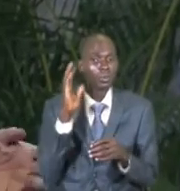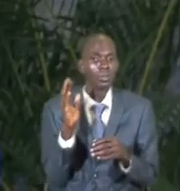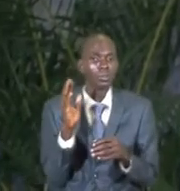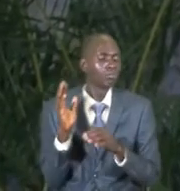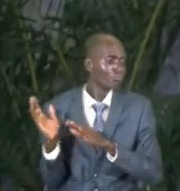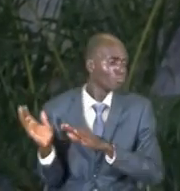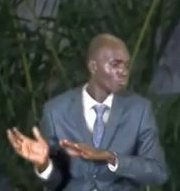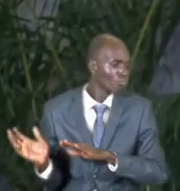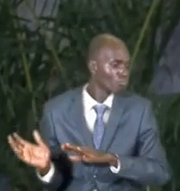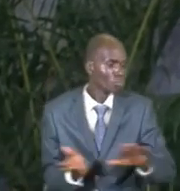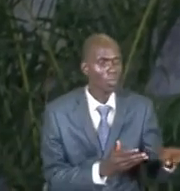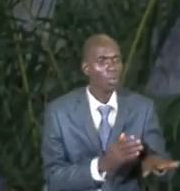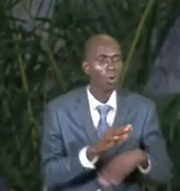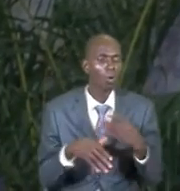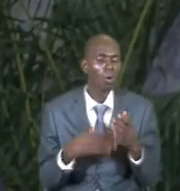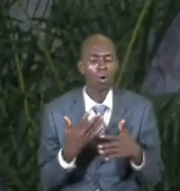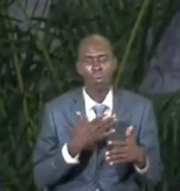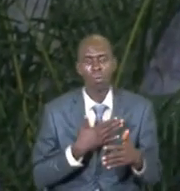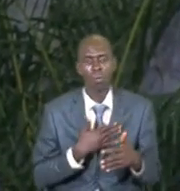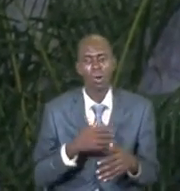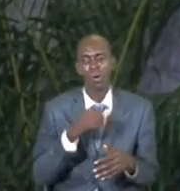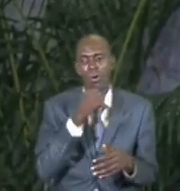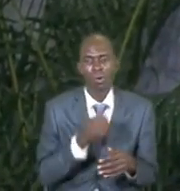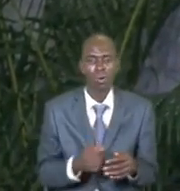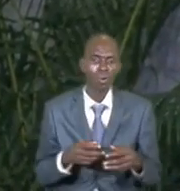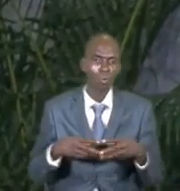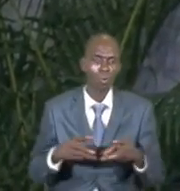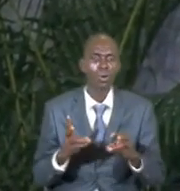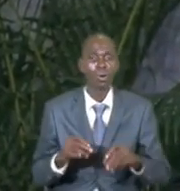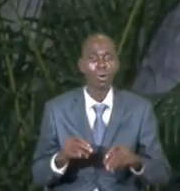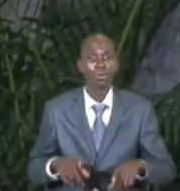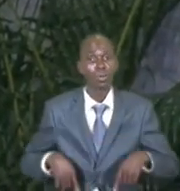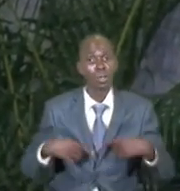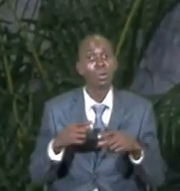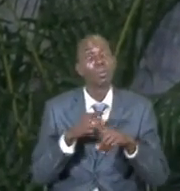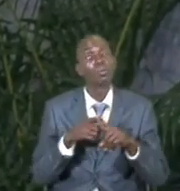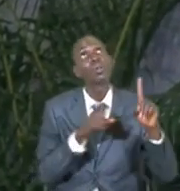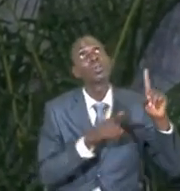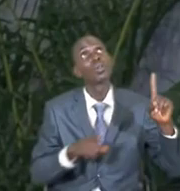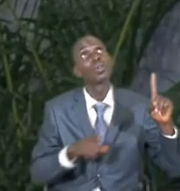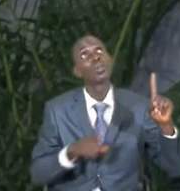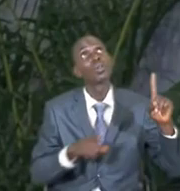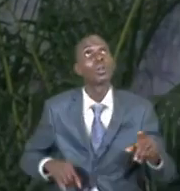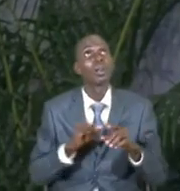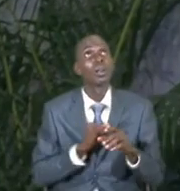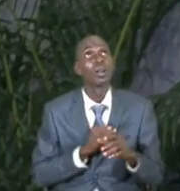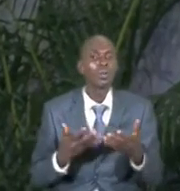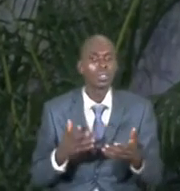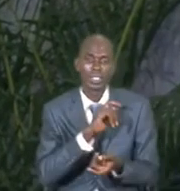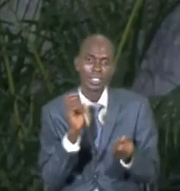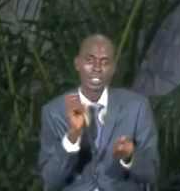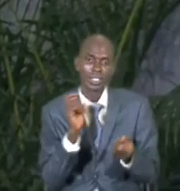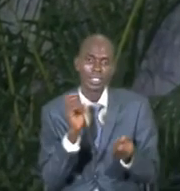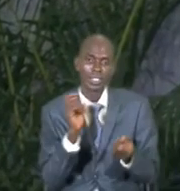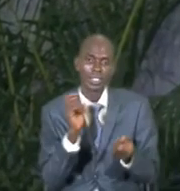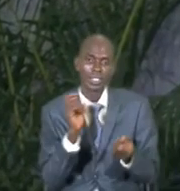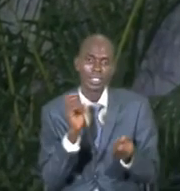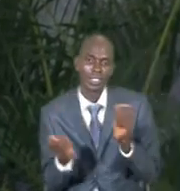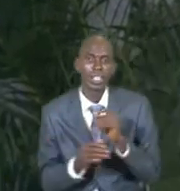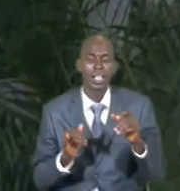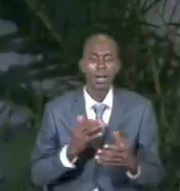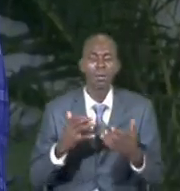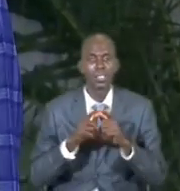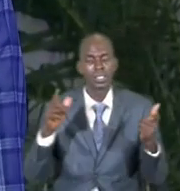ndụ, mmiri nke ọnwụ ga-ebupụ m. Mana achọrọ m mgbanwe, achọrọ m mgbanwe na ndụ m. Ebe ka ị nọ, ebe ahụ ị nọ, welie aka gị